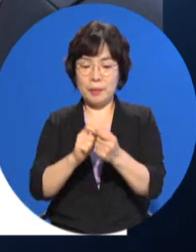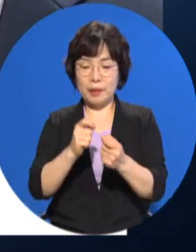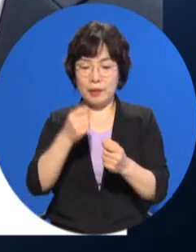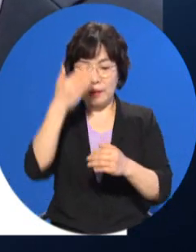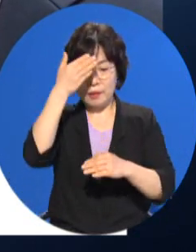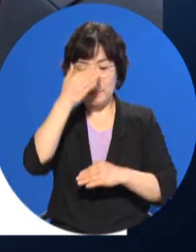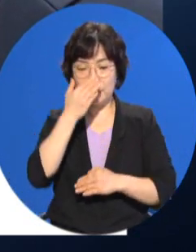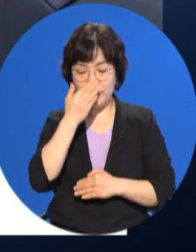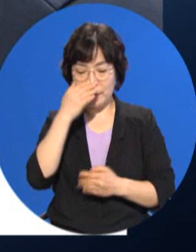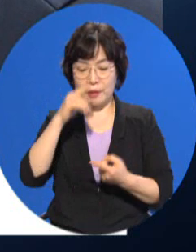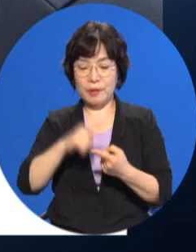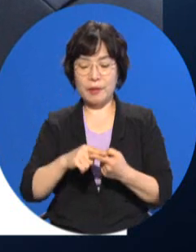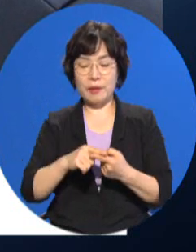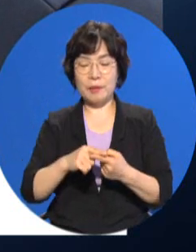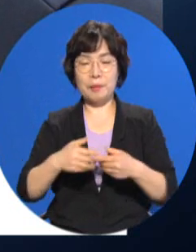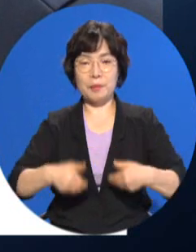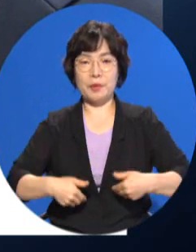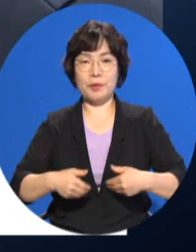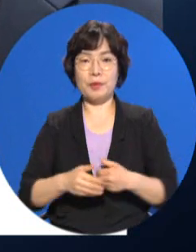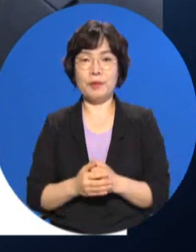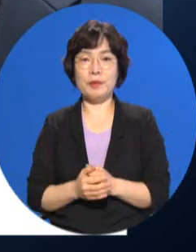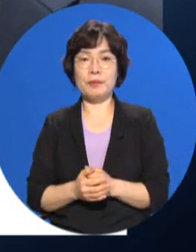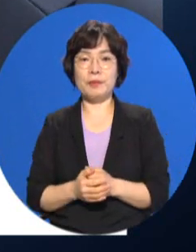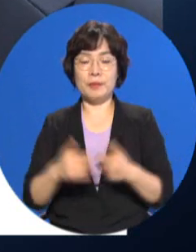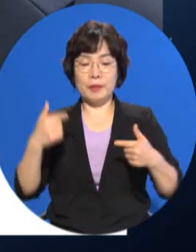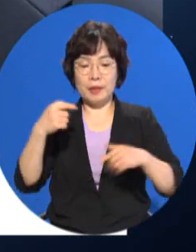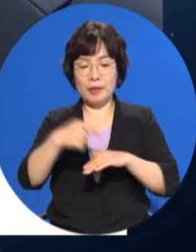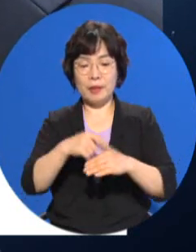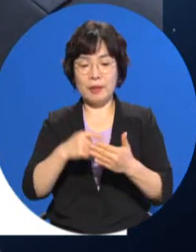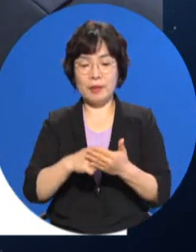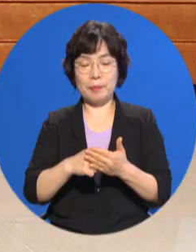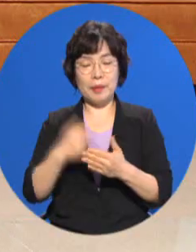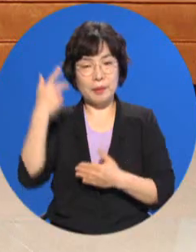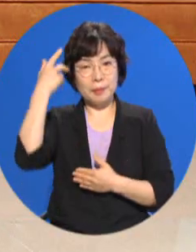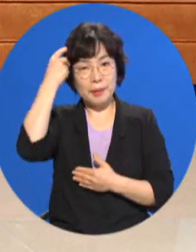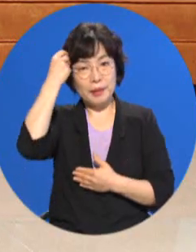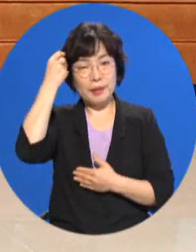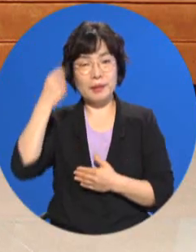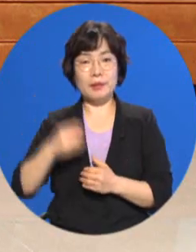좀 가져야 되겠다라는 생각을 항시 마음속에 가졌습니다.